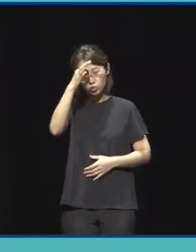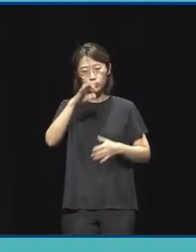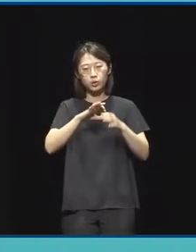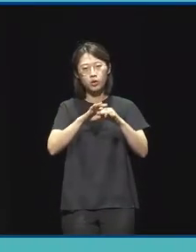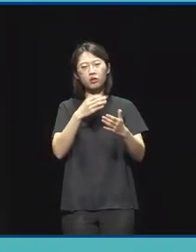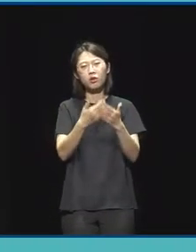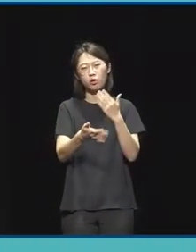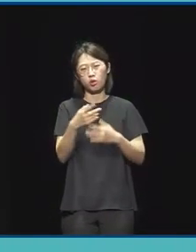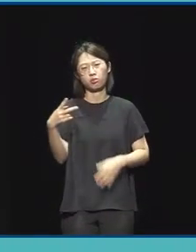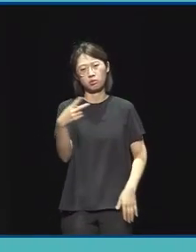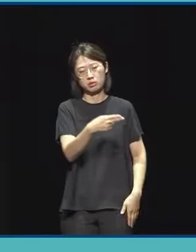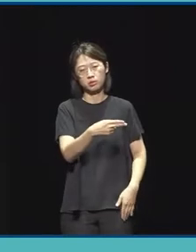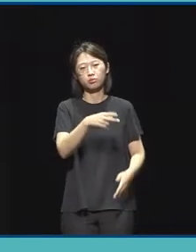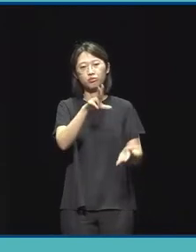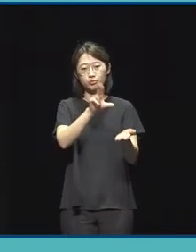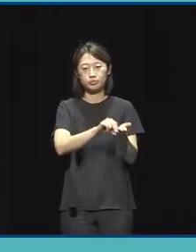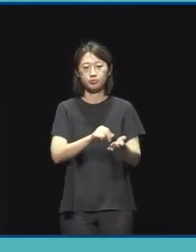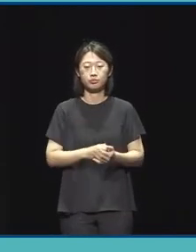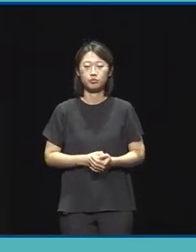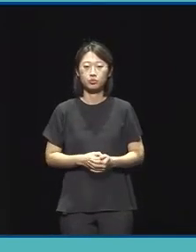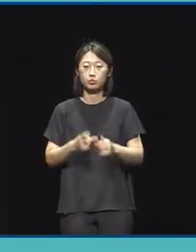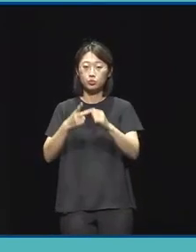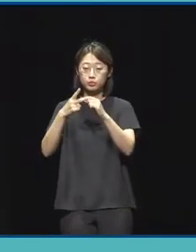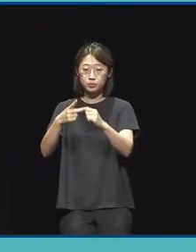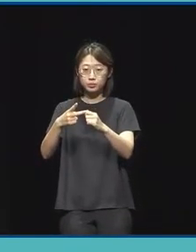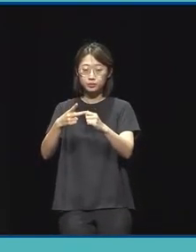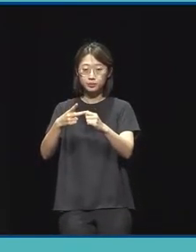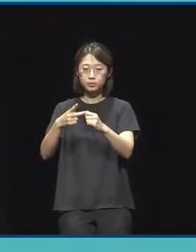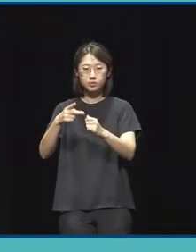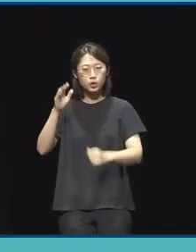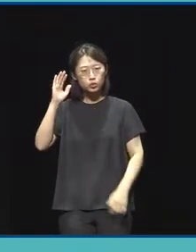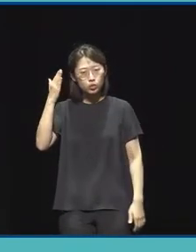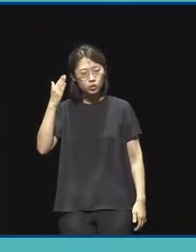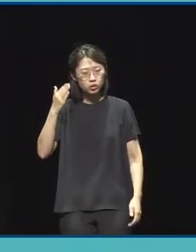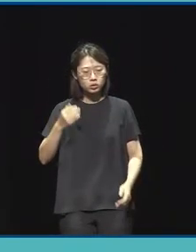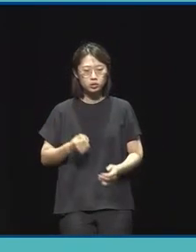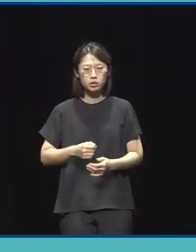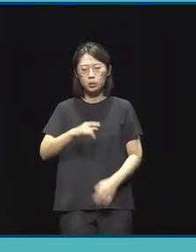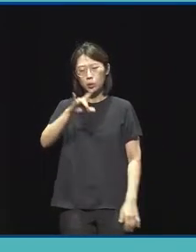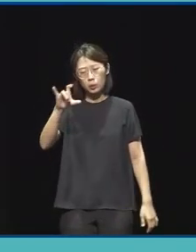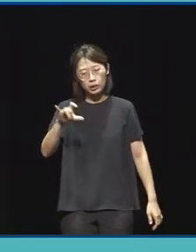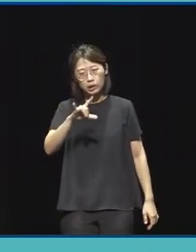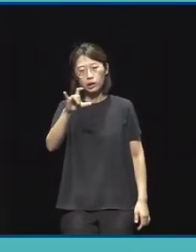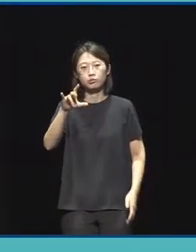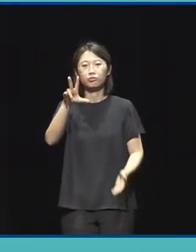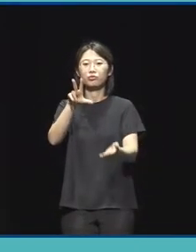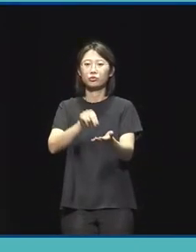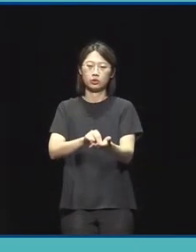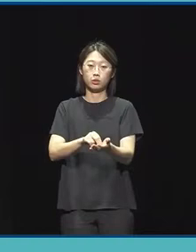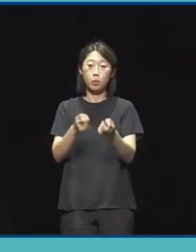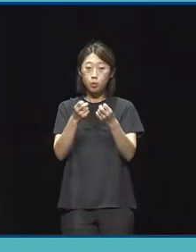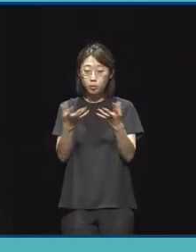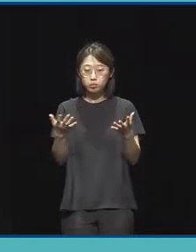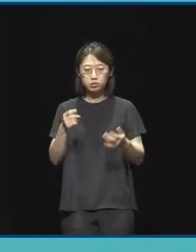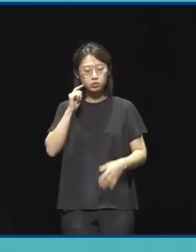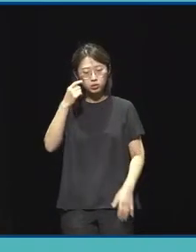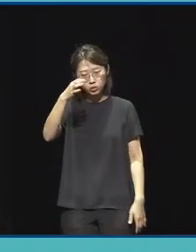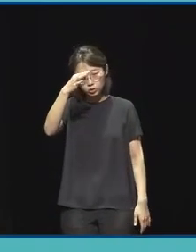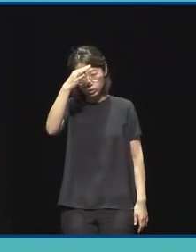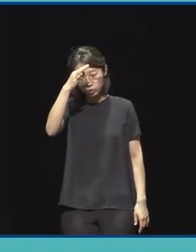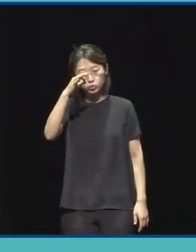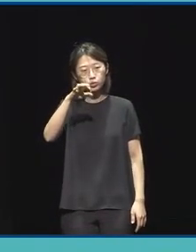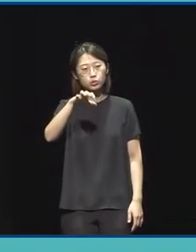경력 단절 문제입니다 두 번째는 최근 몇 년간 코로나19로 어쩔 수 없이 예술